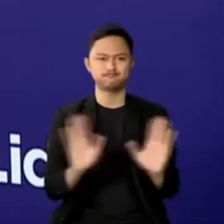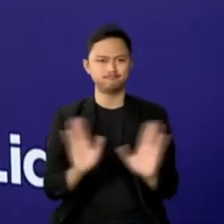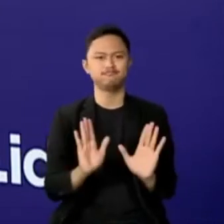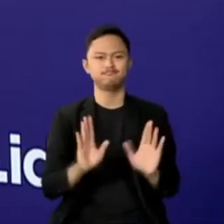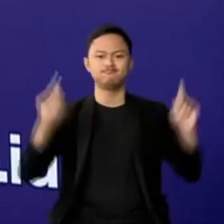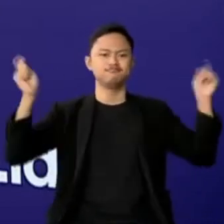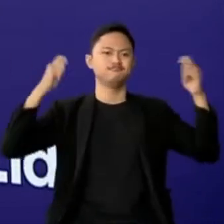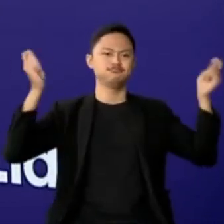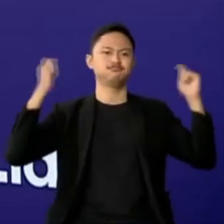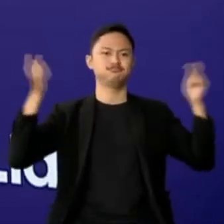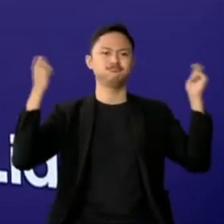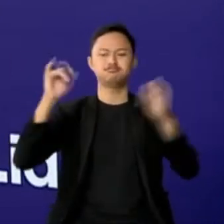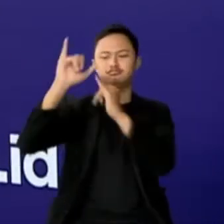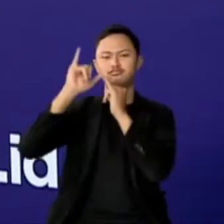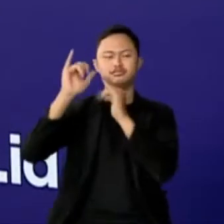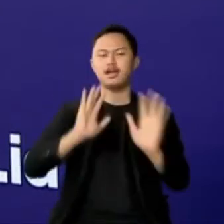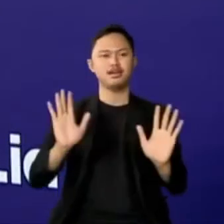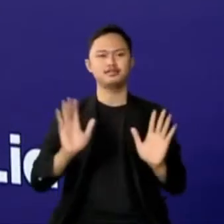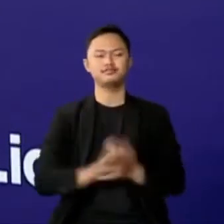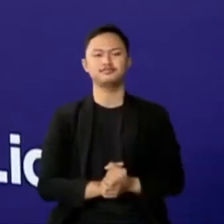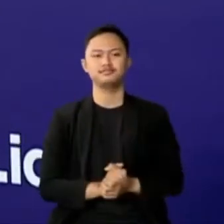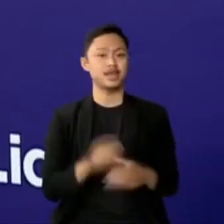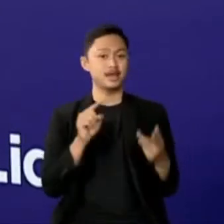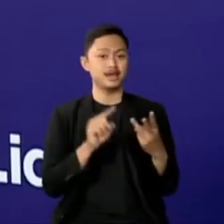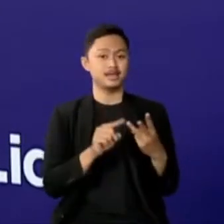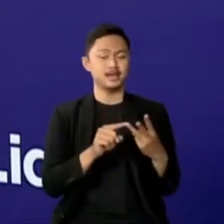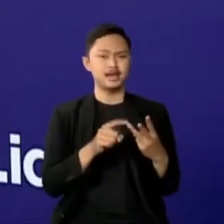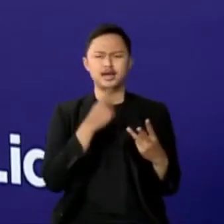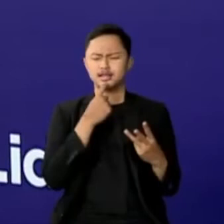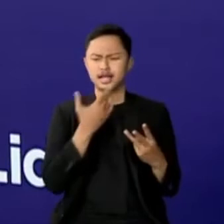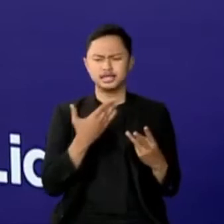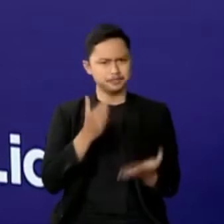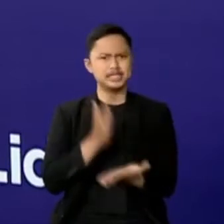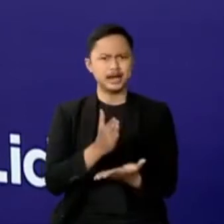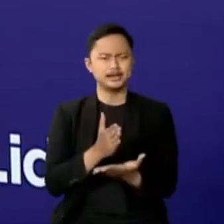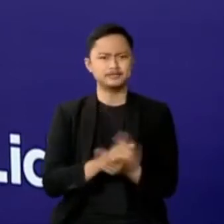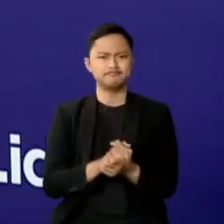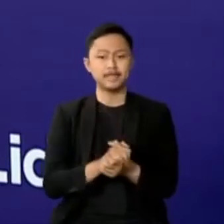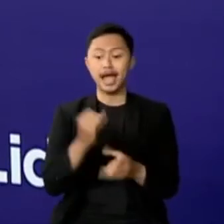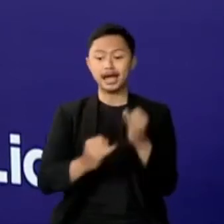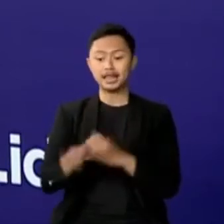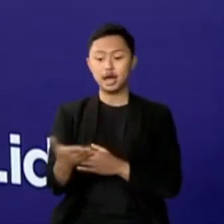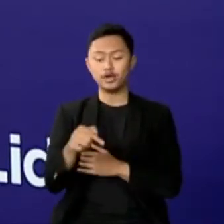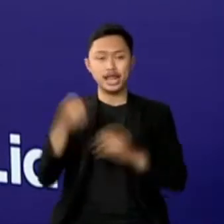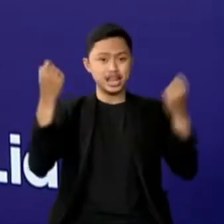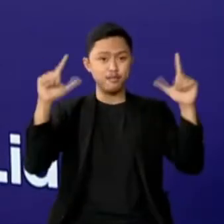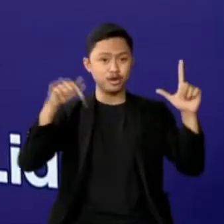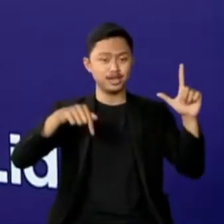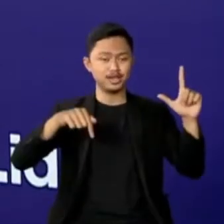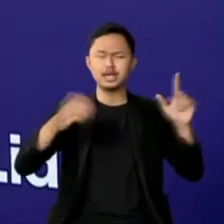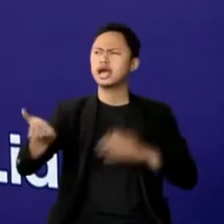perayaan tahun baru Nah yang ketiga terkait kebijakan di akhir tahun ini liburan